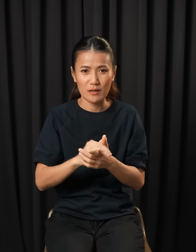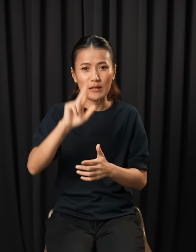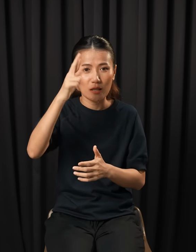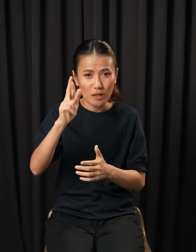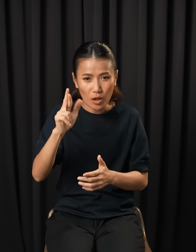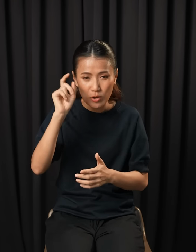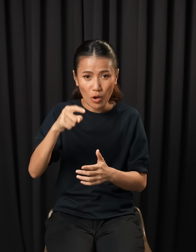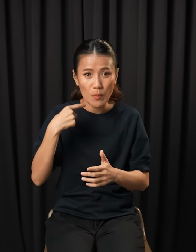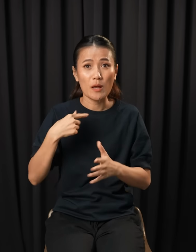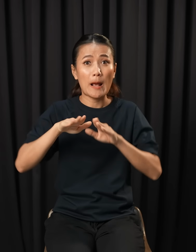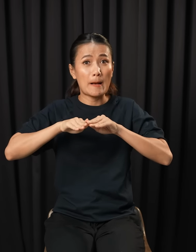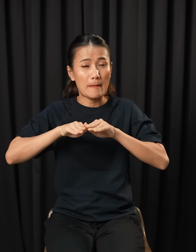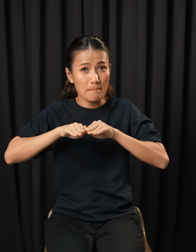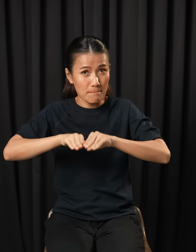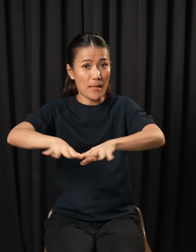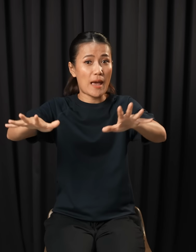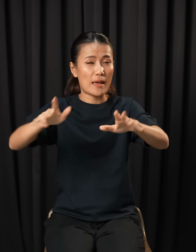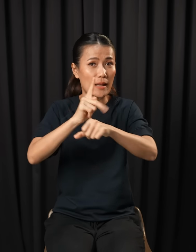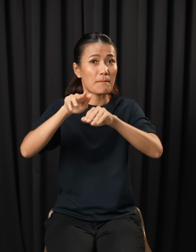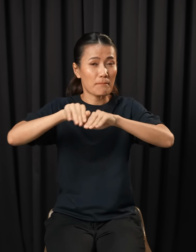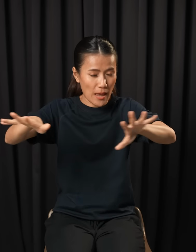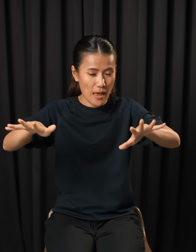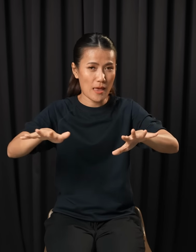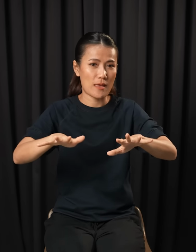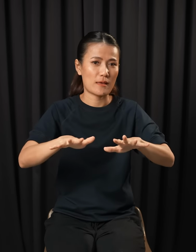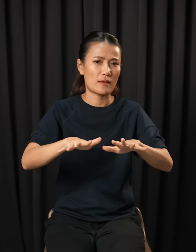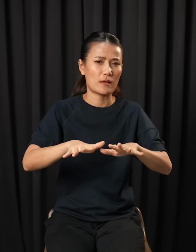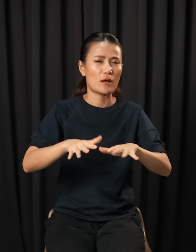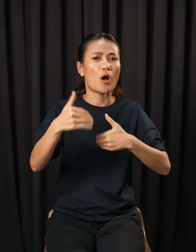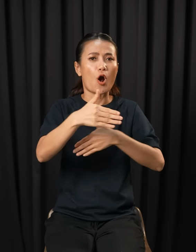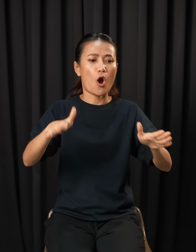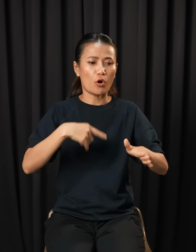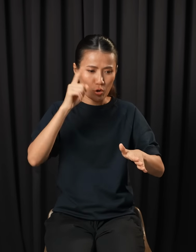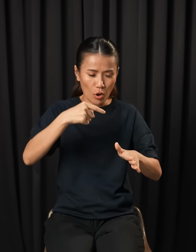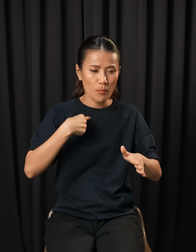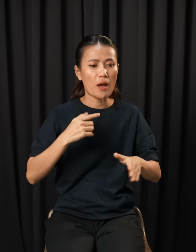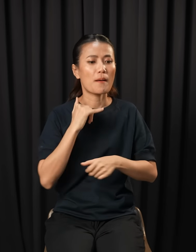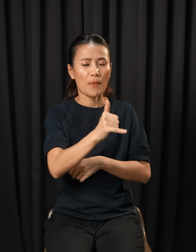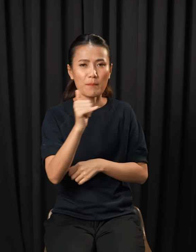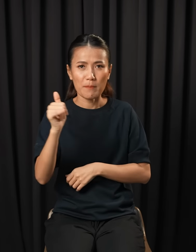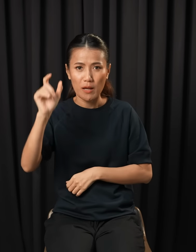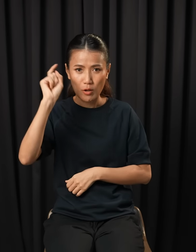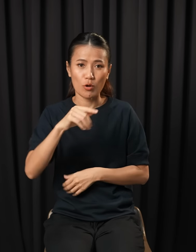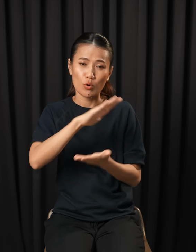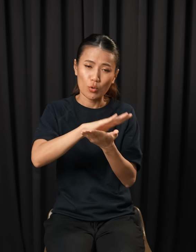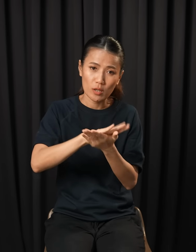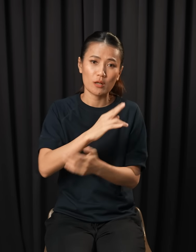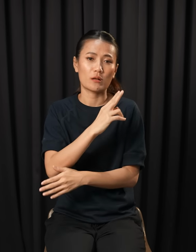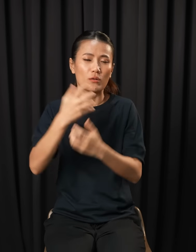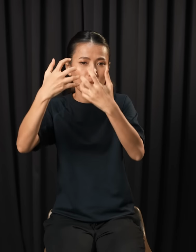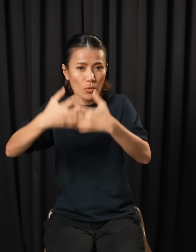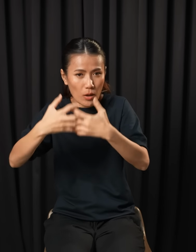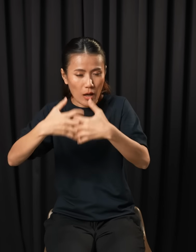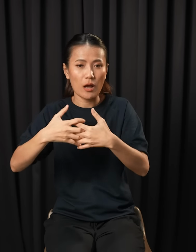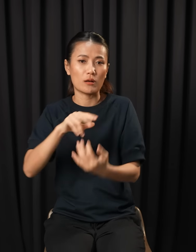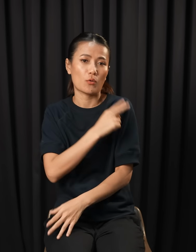ย ต้องมี TikTok บ้างมีอะไรบ้างแต่ว่ามันต้องออนกราวด์ด้วยออนแอร์ด้วยออนแอร์อย่างที่อยู่นี่เนาะออนเน็ตด้วยแล้วก็